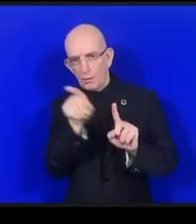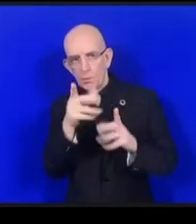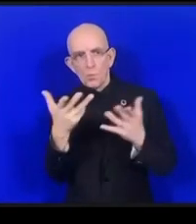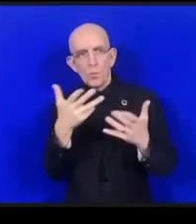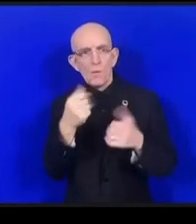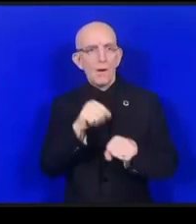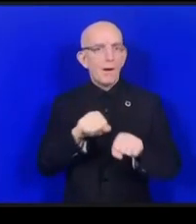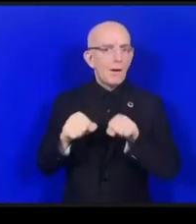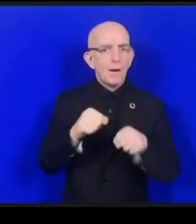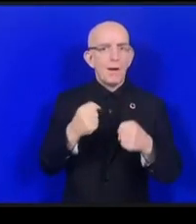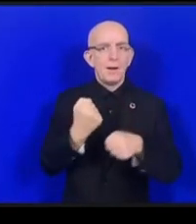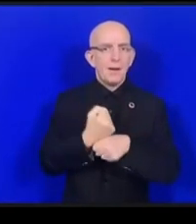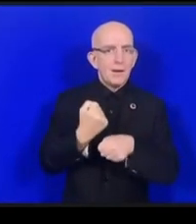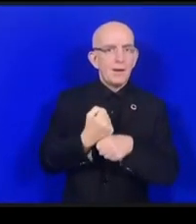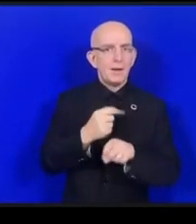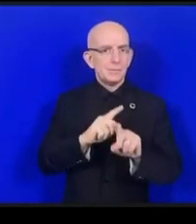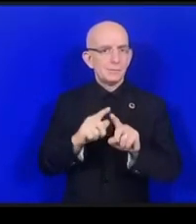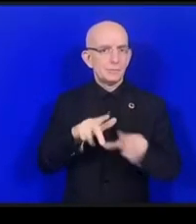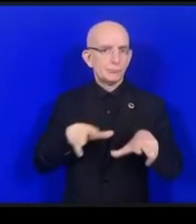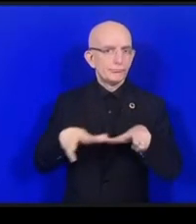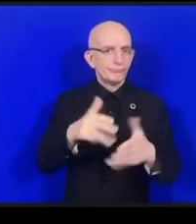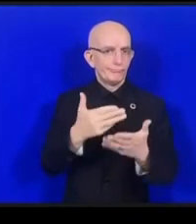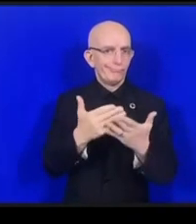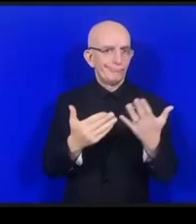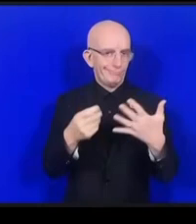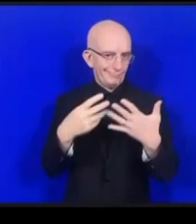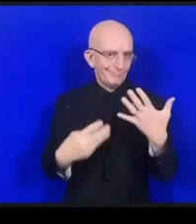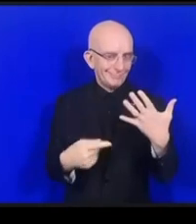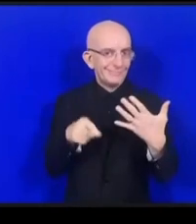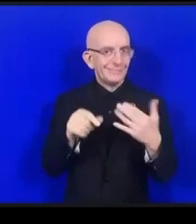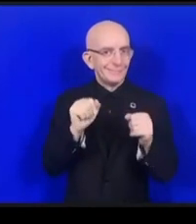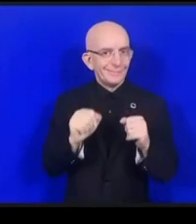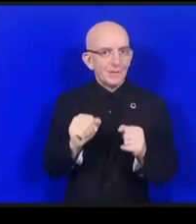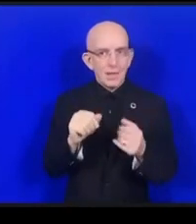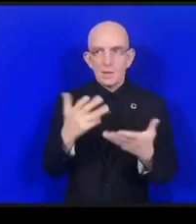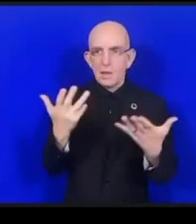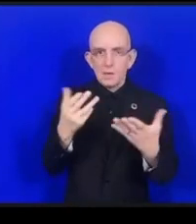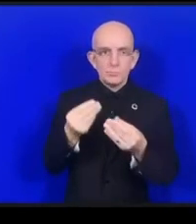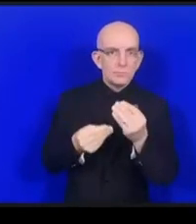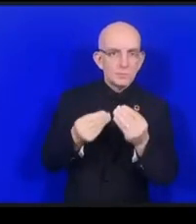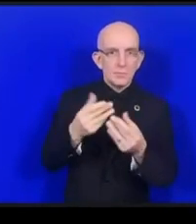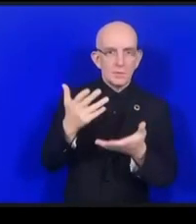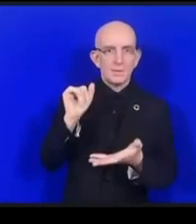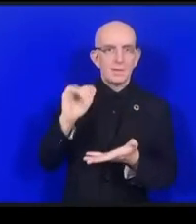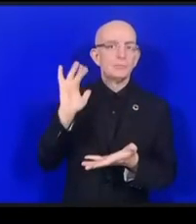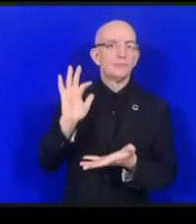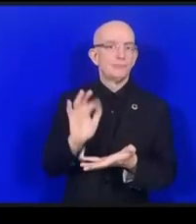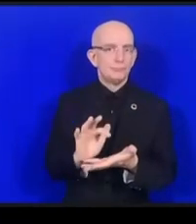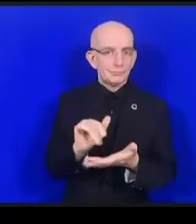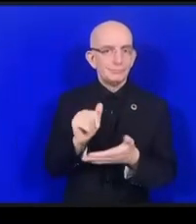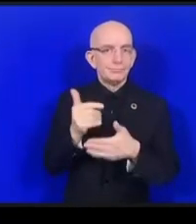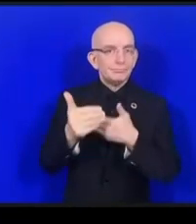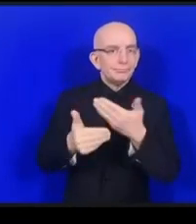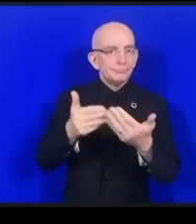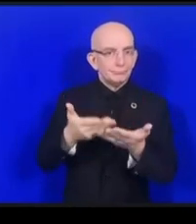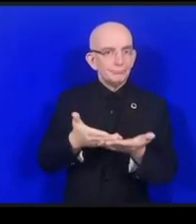мы можем сделать для того чтобы эти цели были достигнуты и здесь я хочу